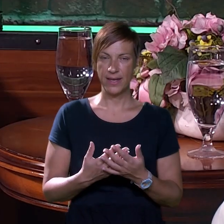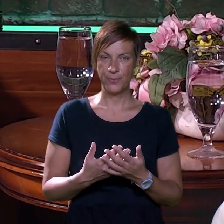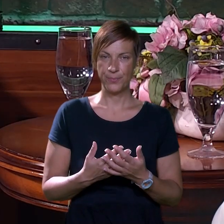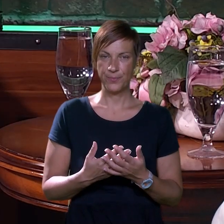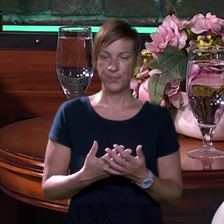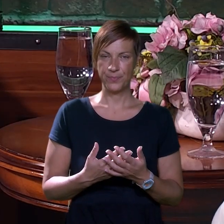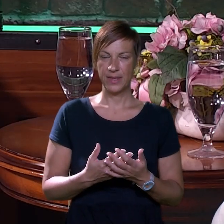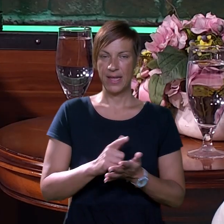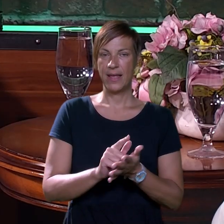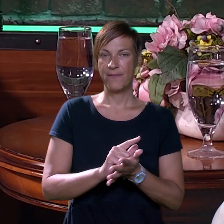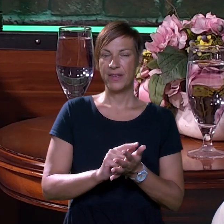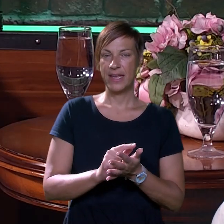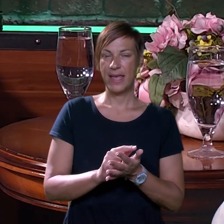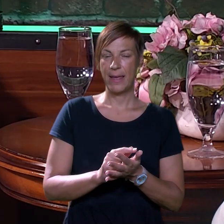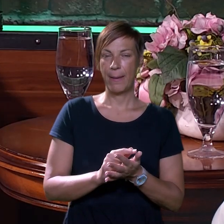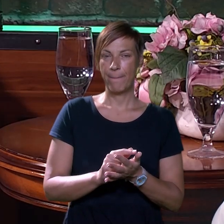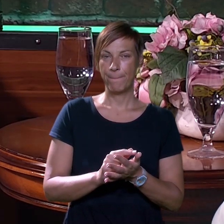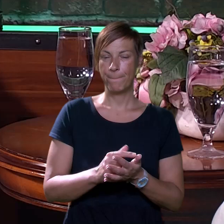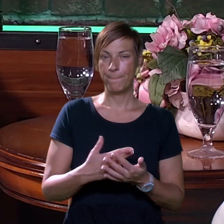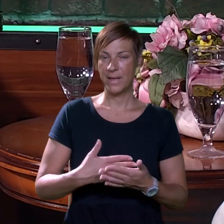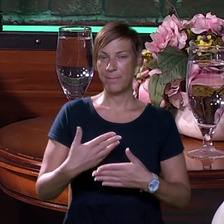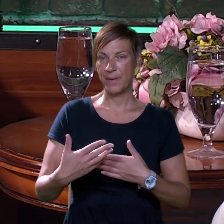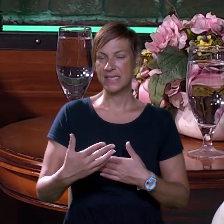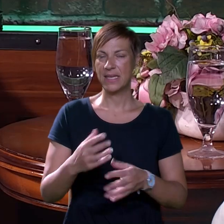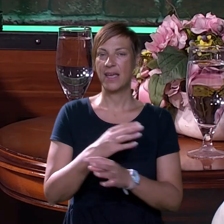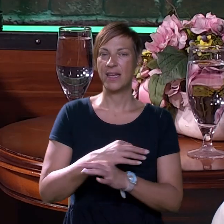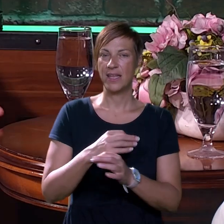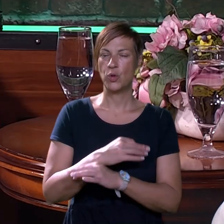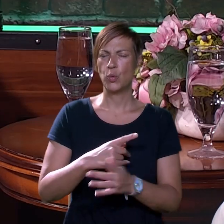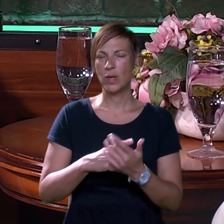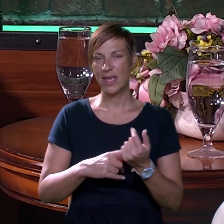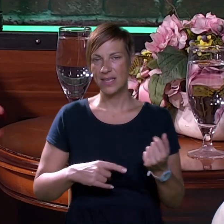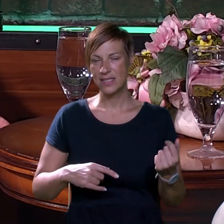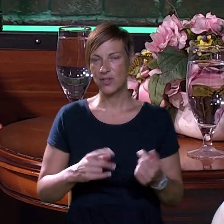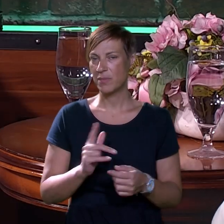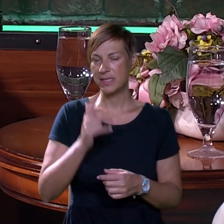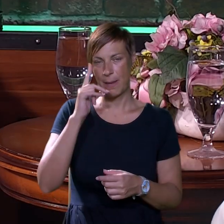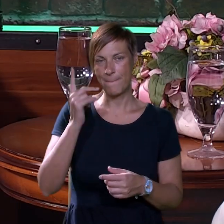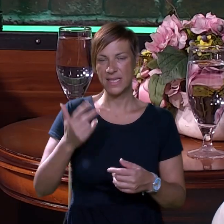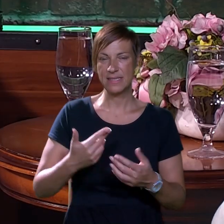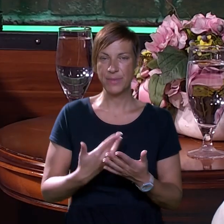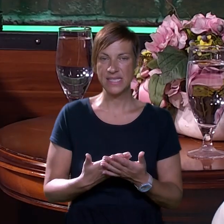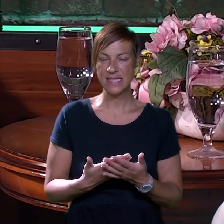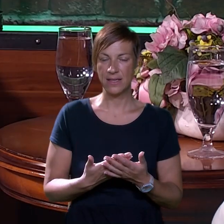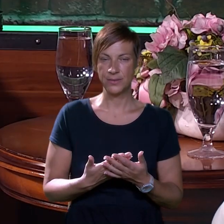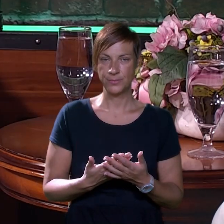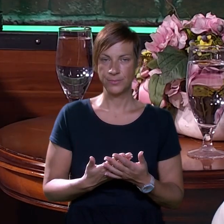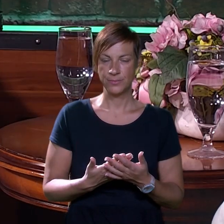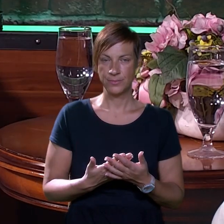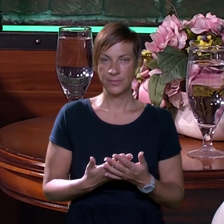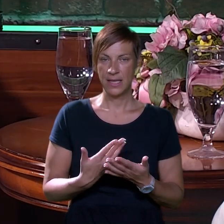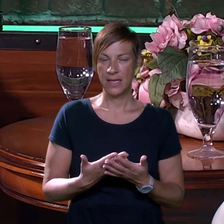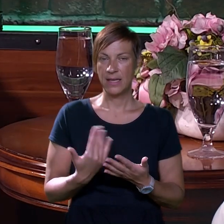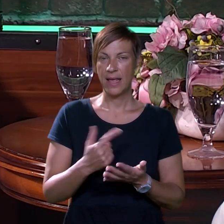i vrijeme, trenuci te beskrajne tuge, izgubljenosti, bez smisla.